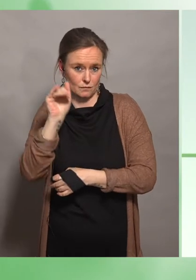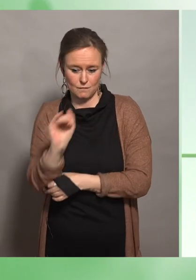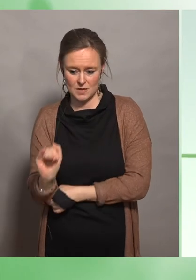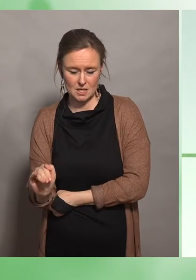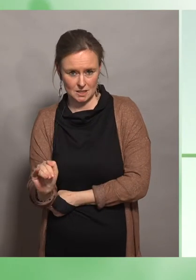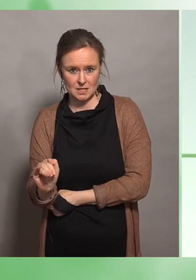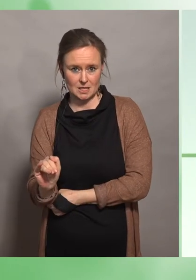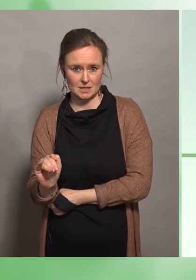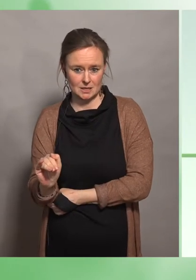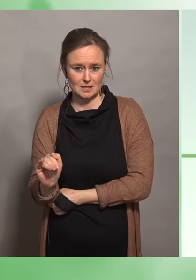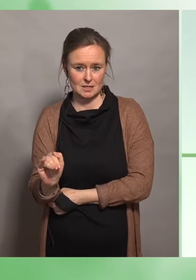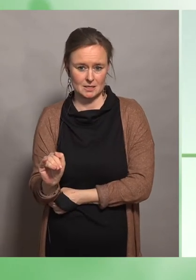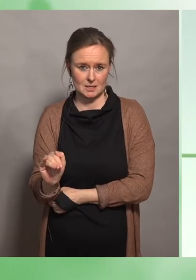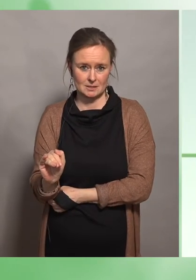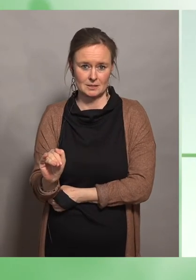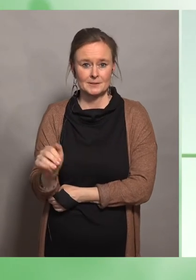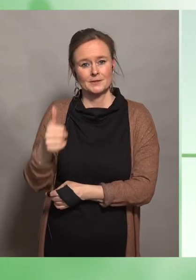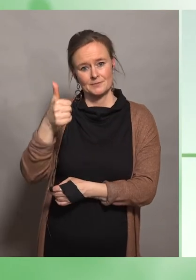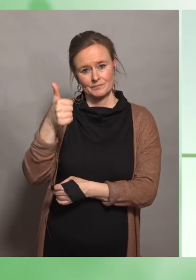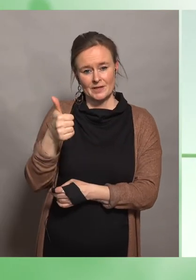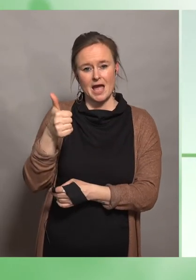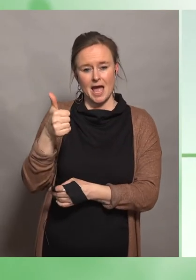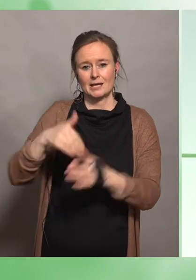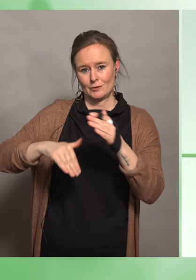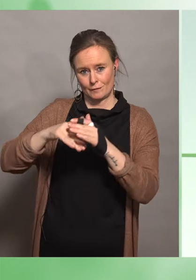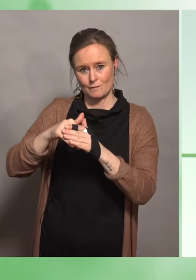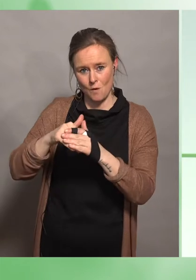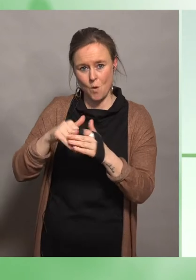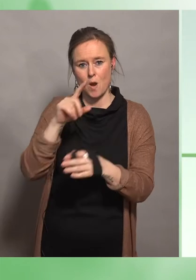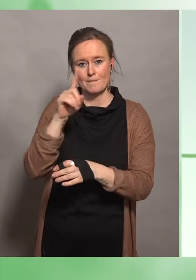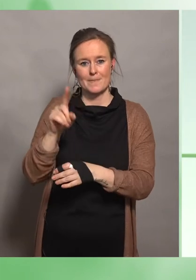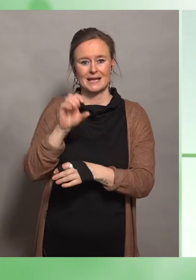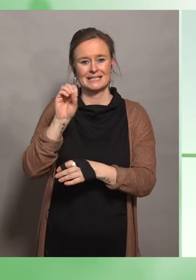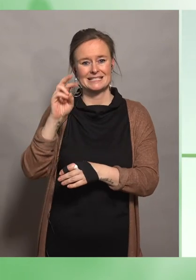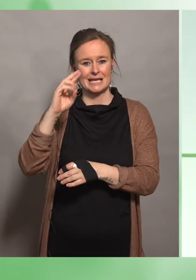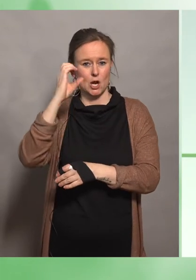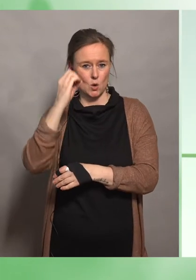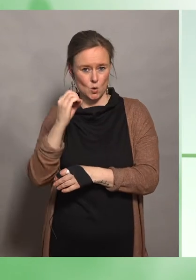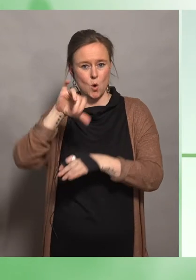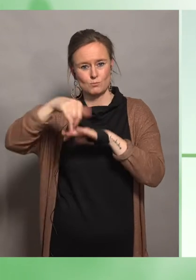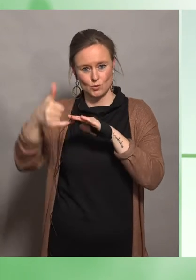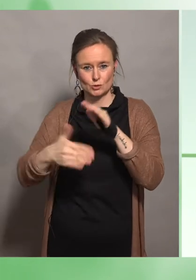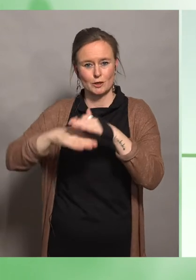eine davon auch vollamtlich bei Zero Project arbeitet, das ist unsere liebe Isabella,